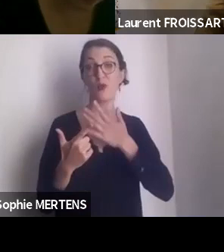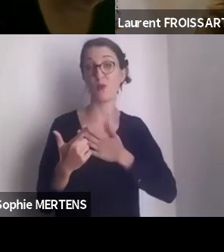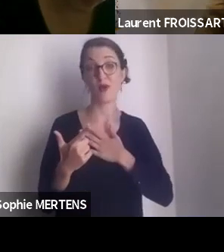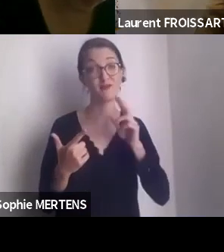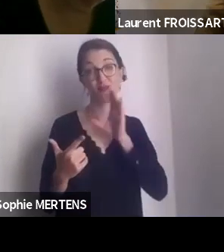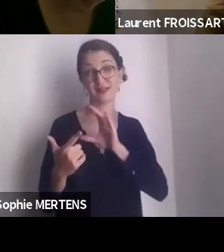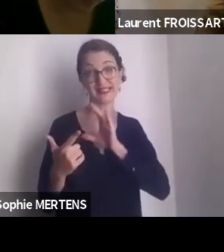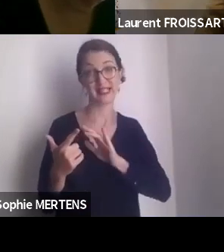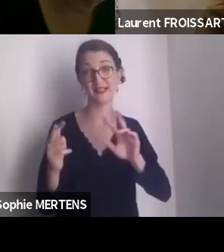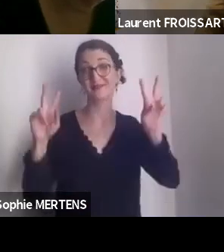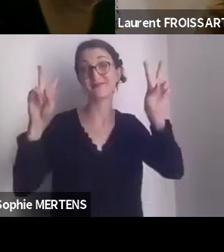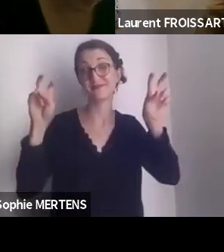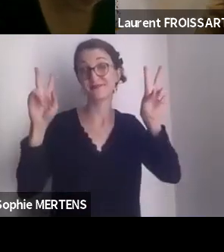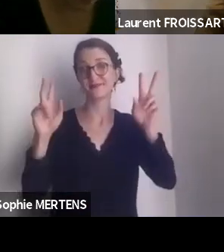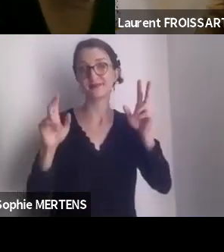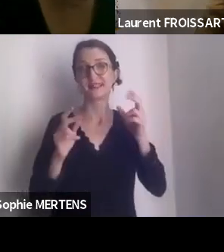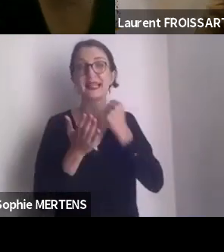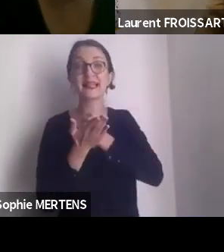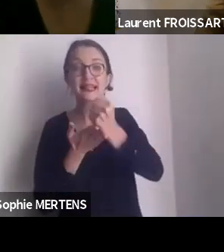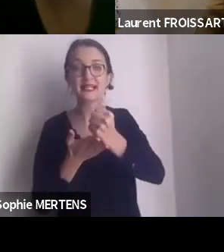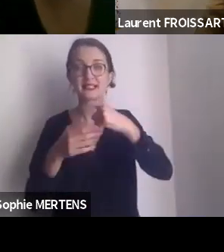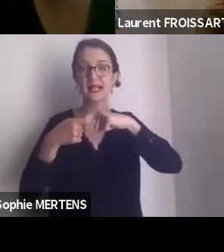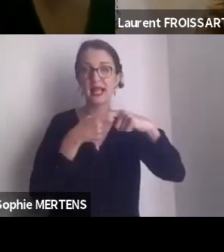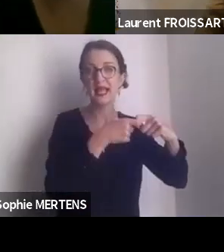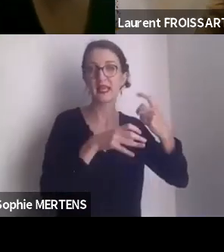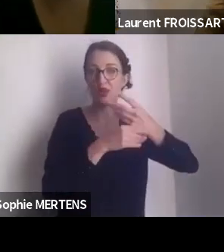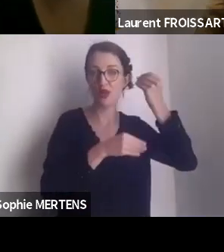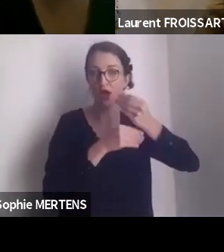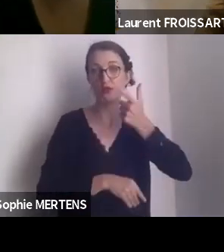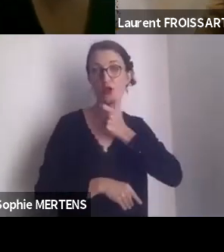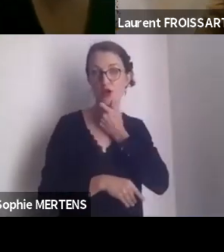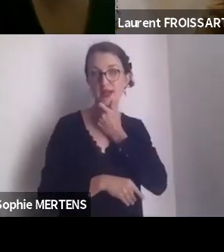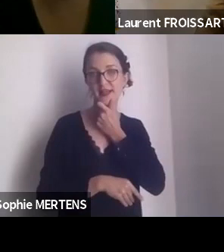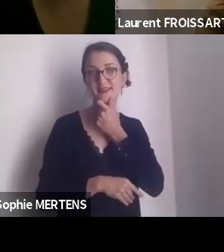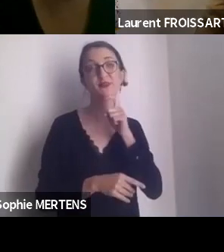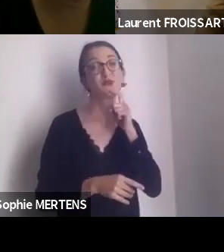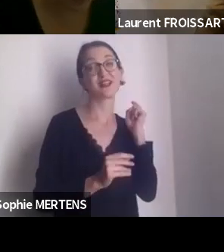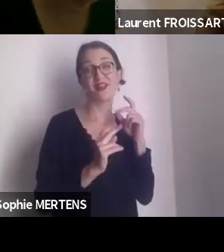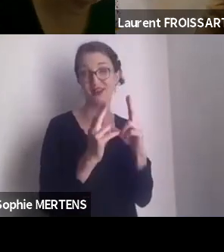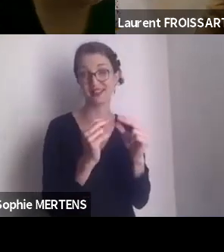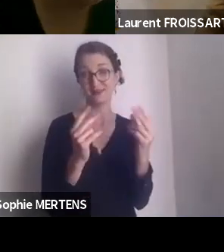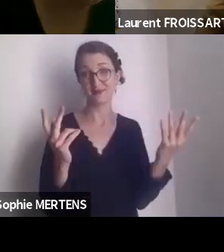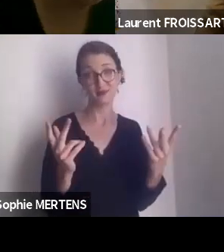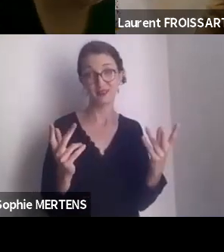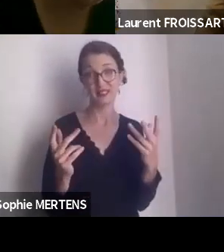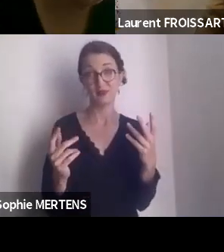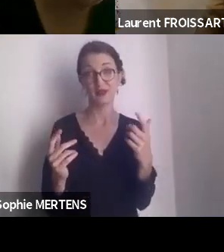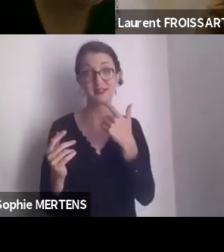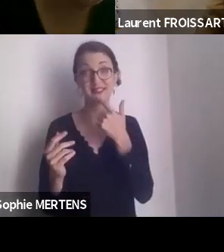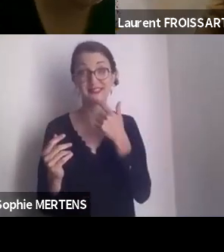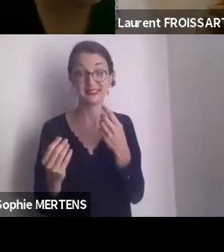ce que j'évoquais tout à l'heure. Et donc, test and learn, c'est simplement une démarche d'amélioration